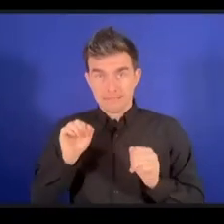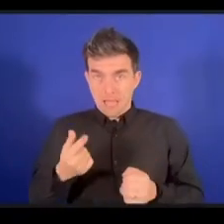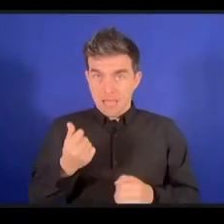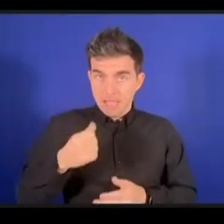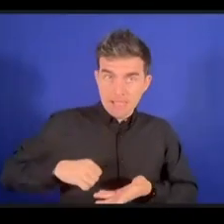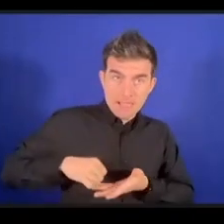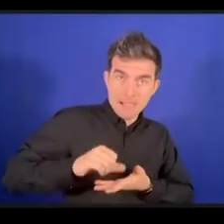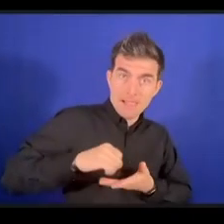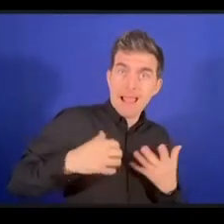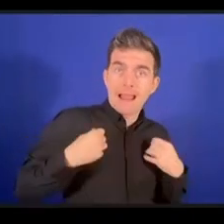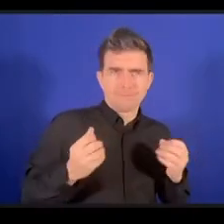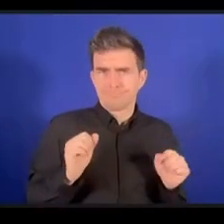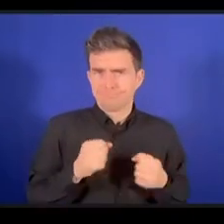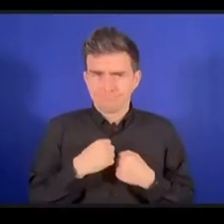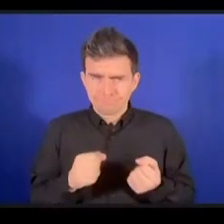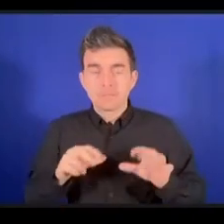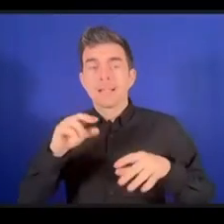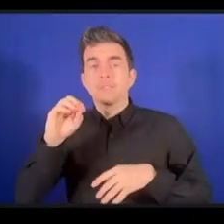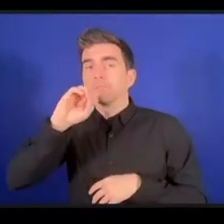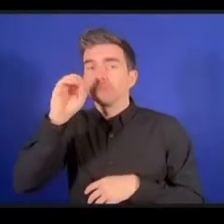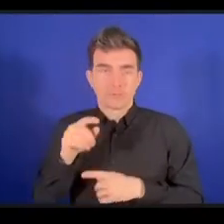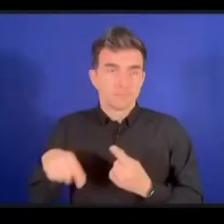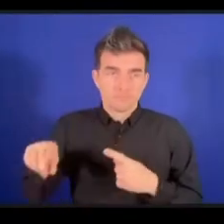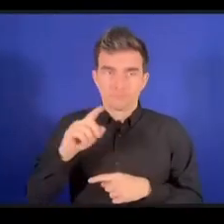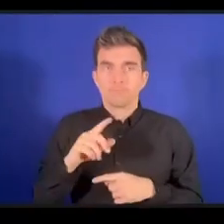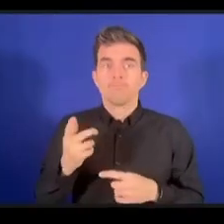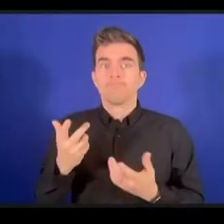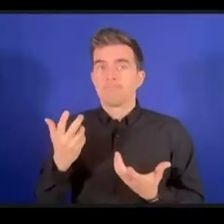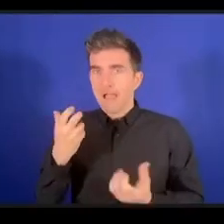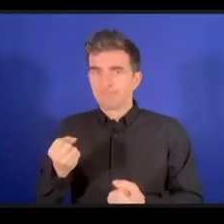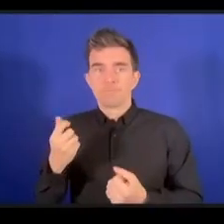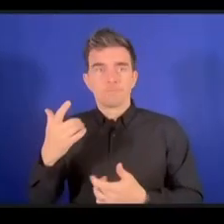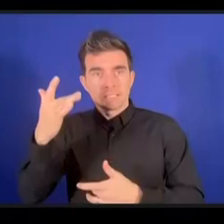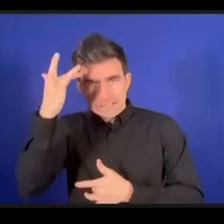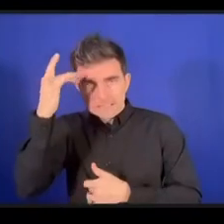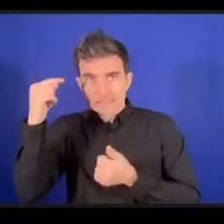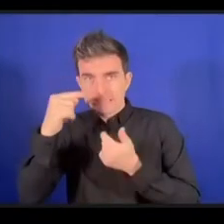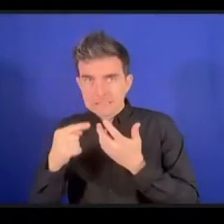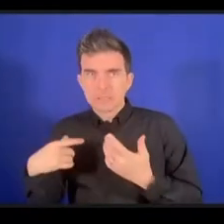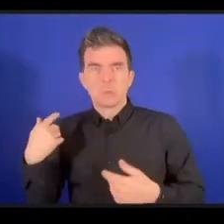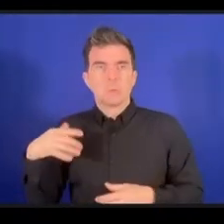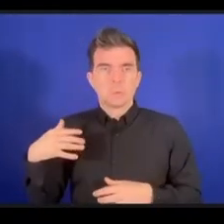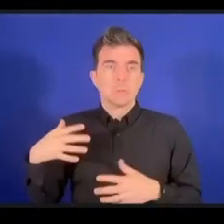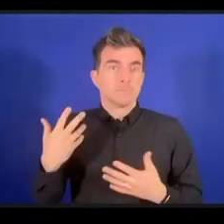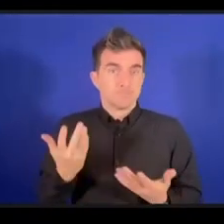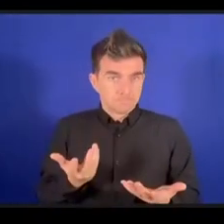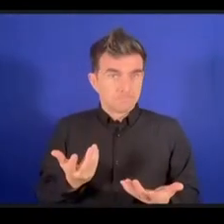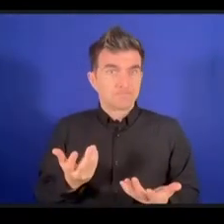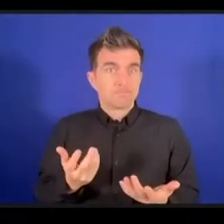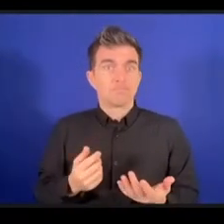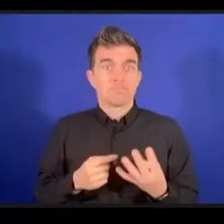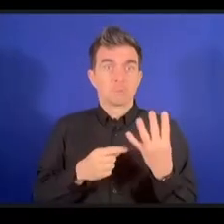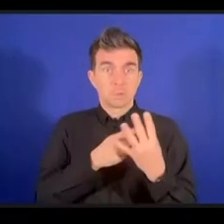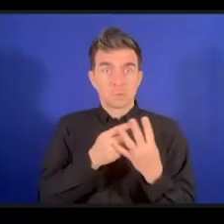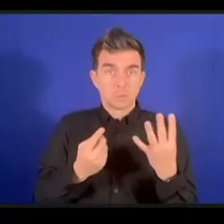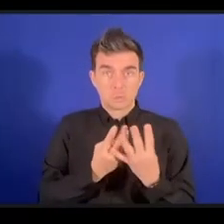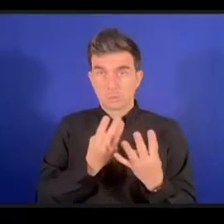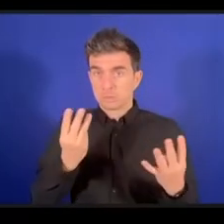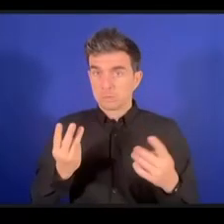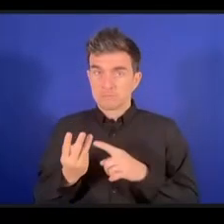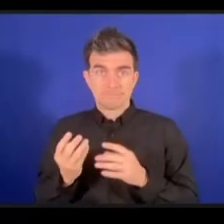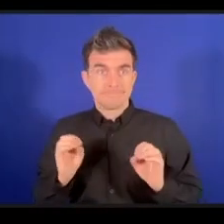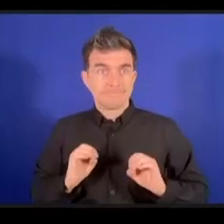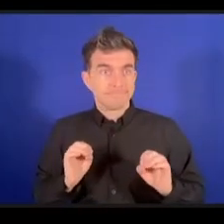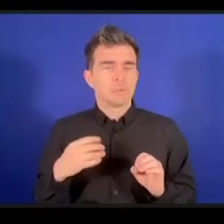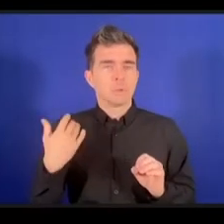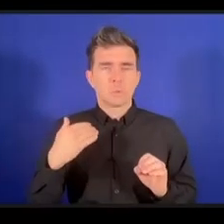80%我们需要有解决方案。然后最后一部分呢是互联网和就业，六大洲的75个国家